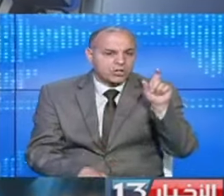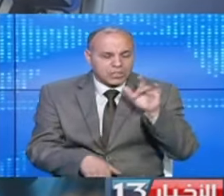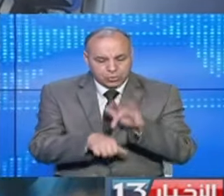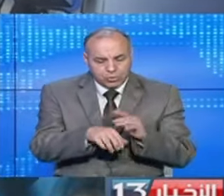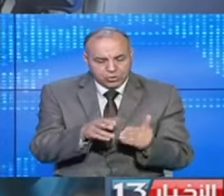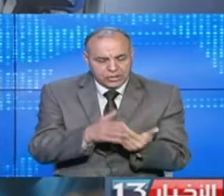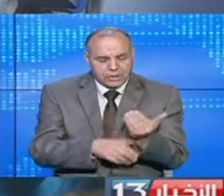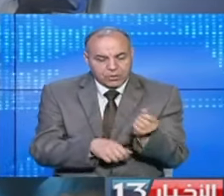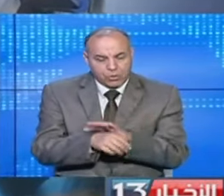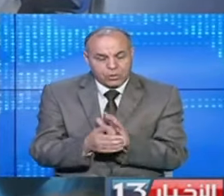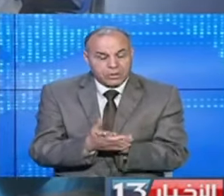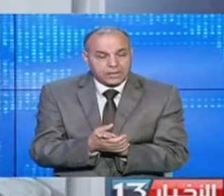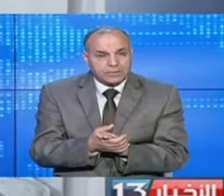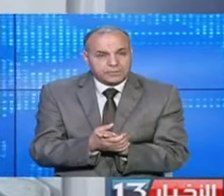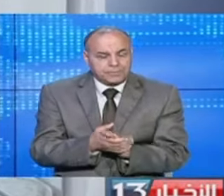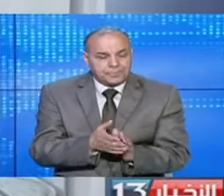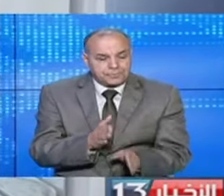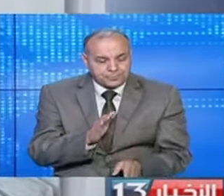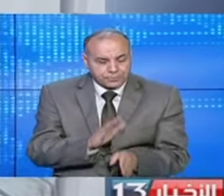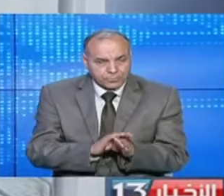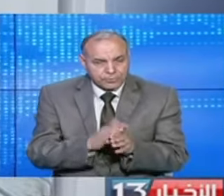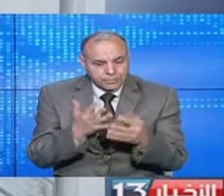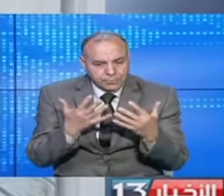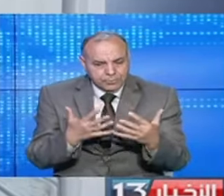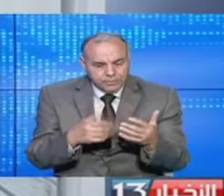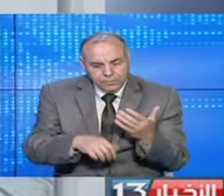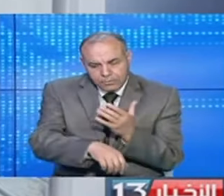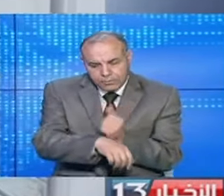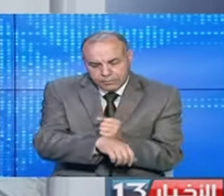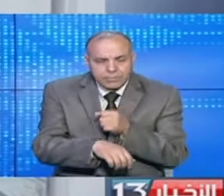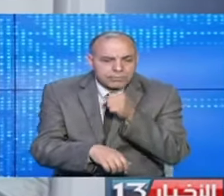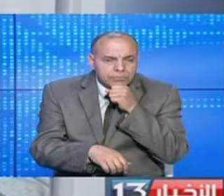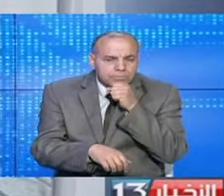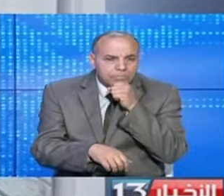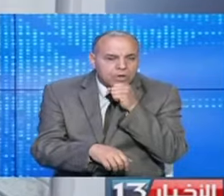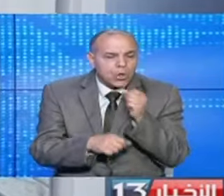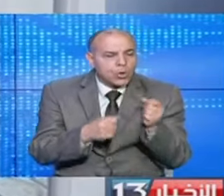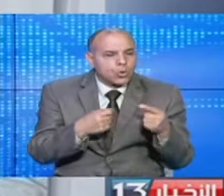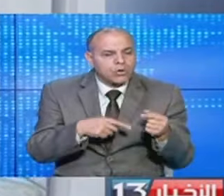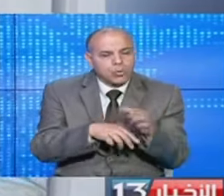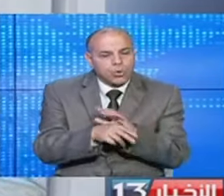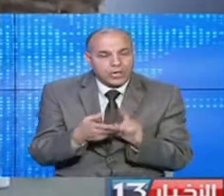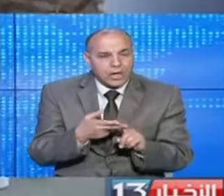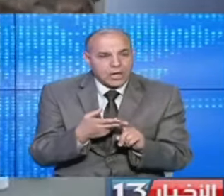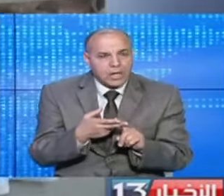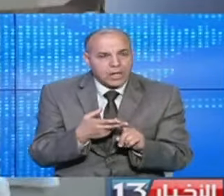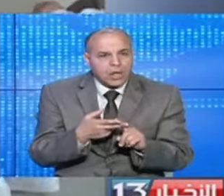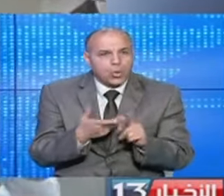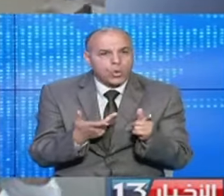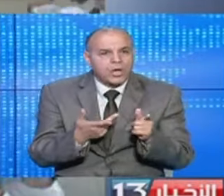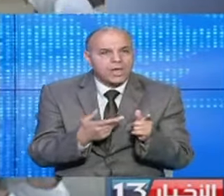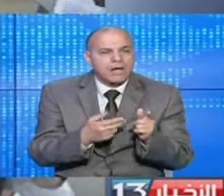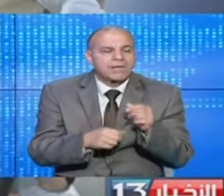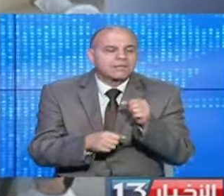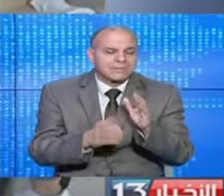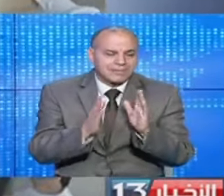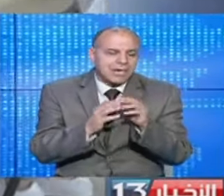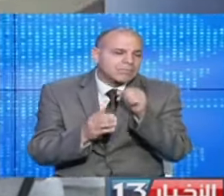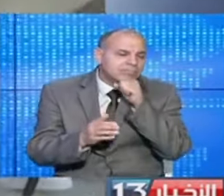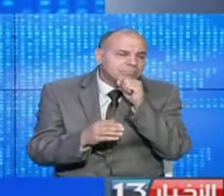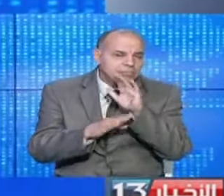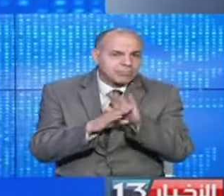إصابة جديدة. هذا وانطلقت اليوم عملية تلقيح المسنين ضد فيروس كورونا بدور الرعاية.